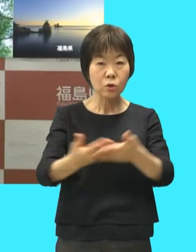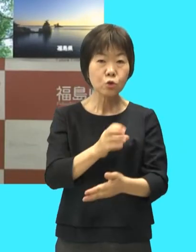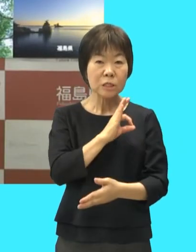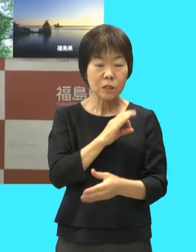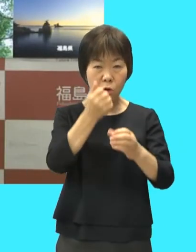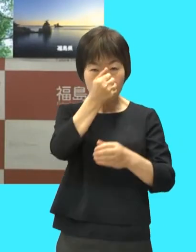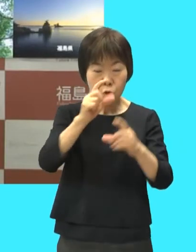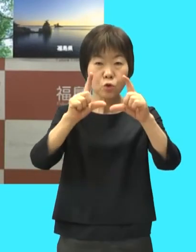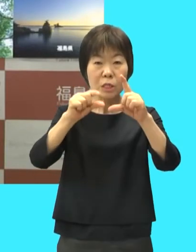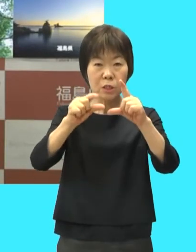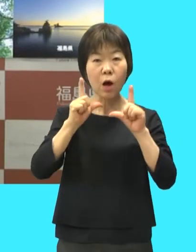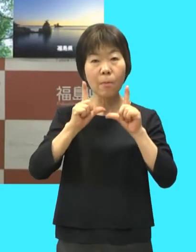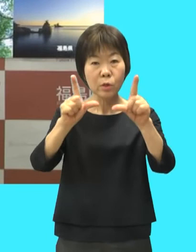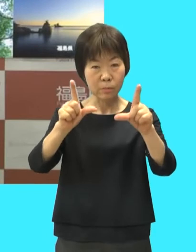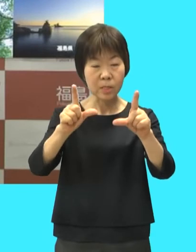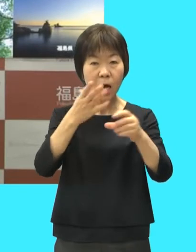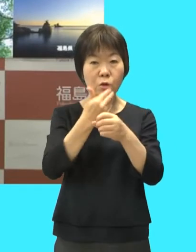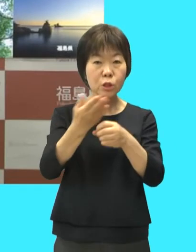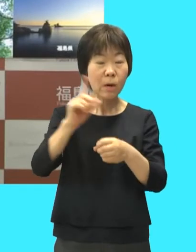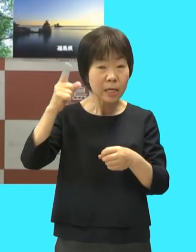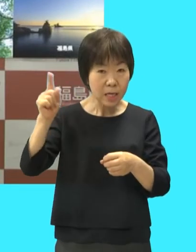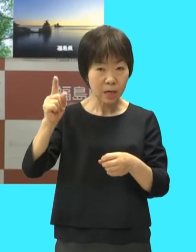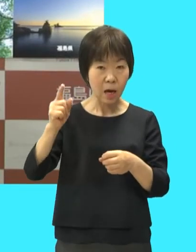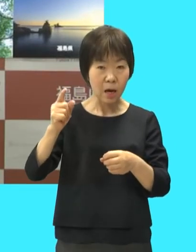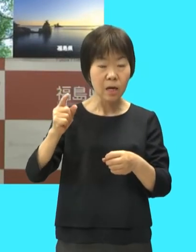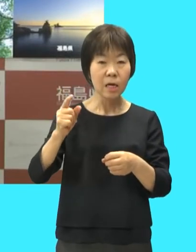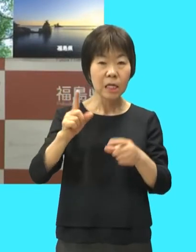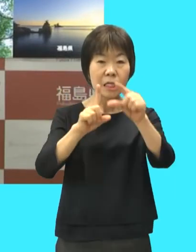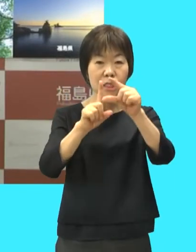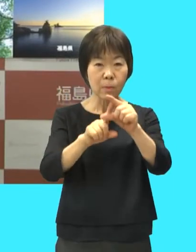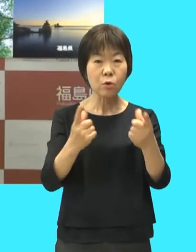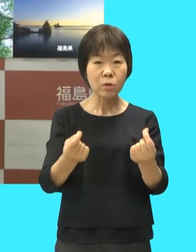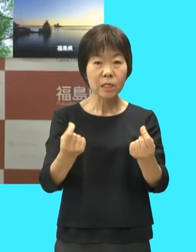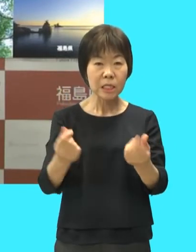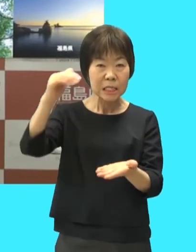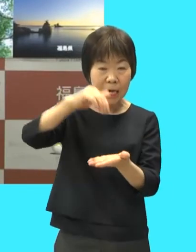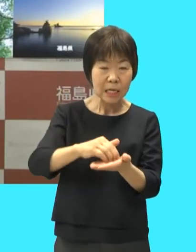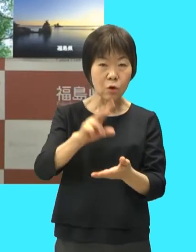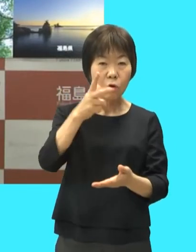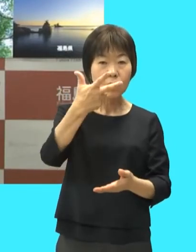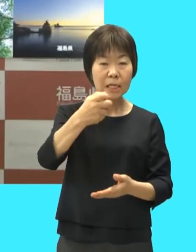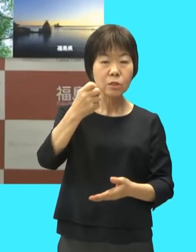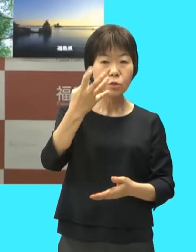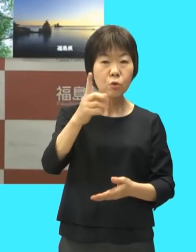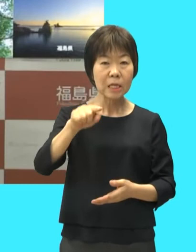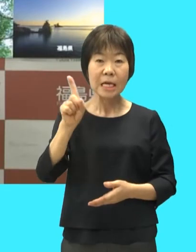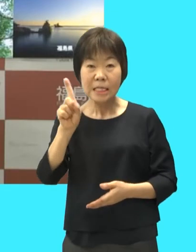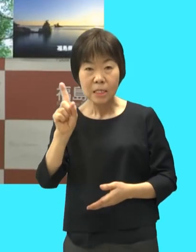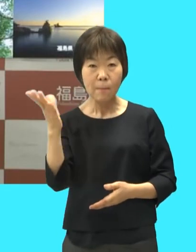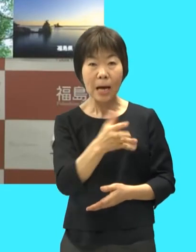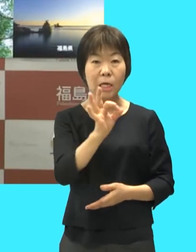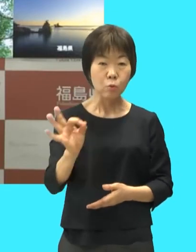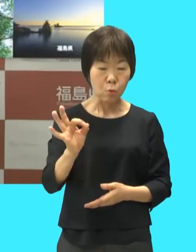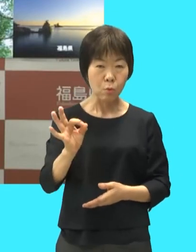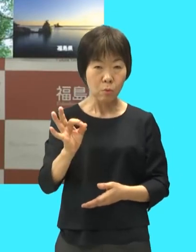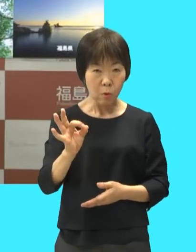しましたけれども、福島県が、都道府県別で見ると千葉と並んで最も低く 74.1% という数字でした。で、